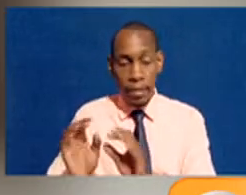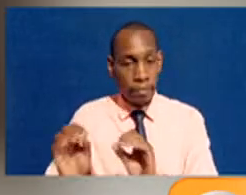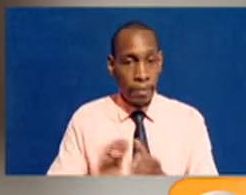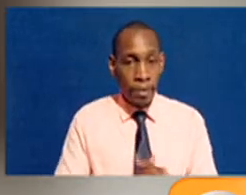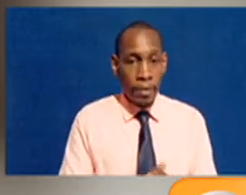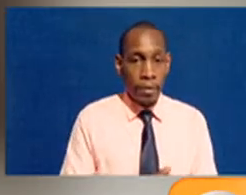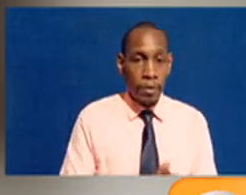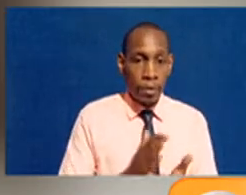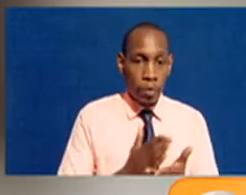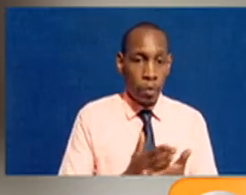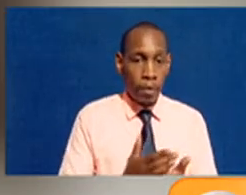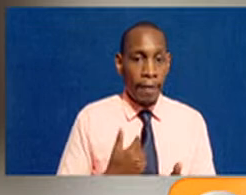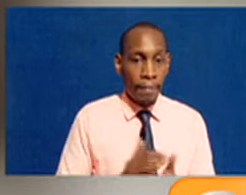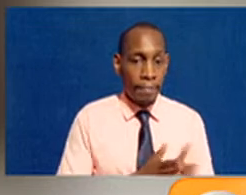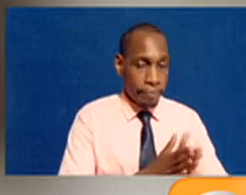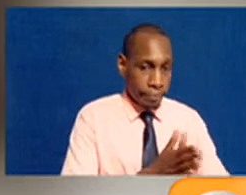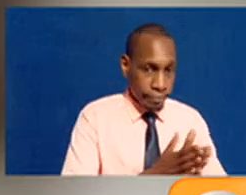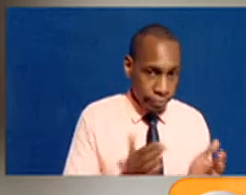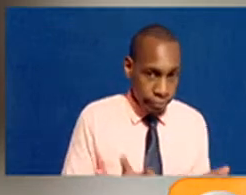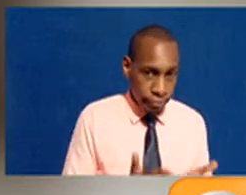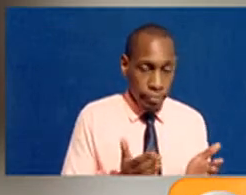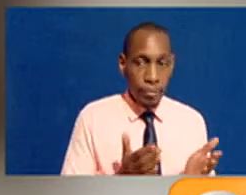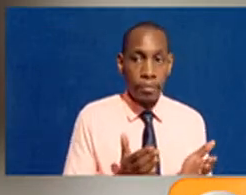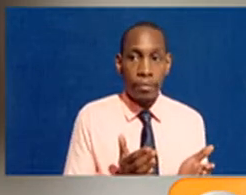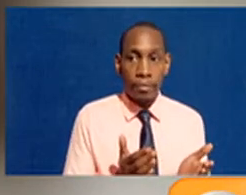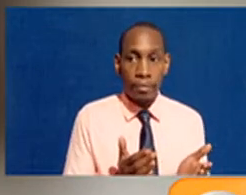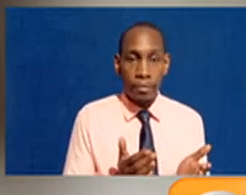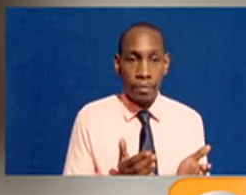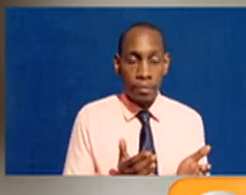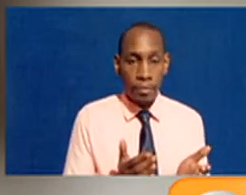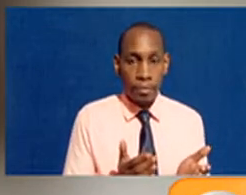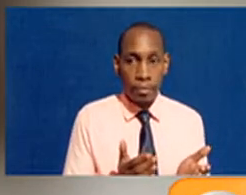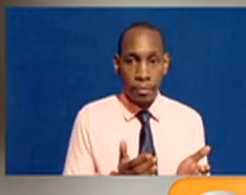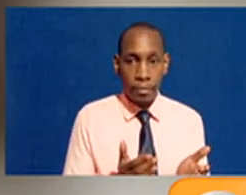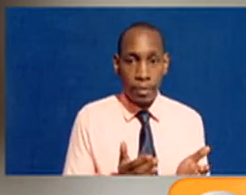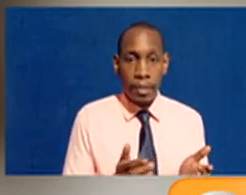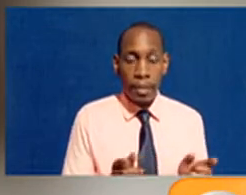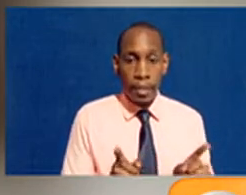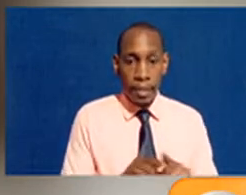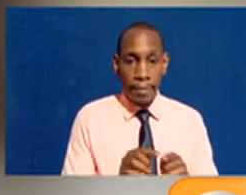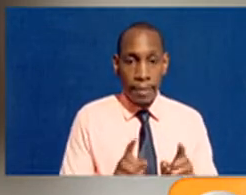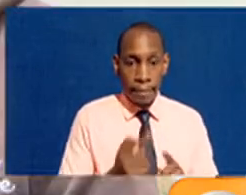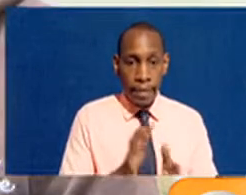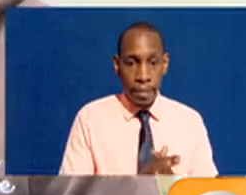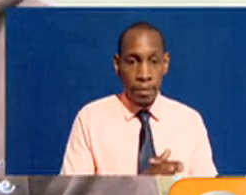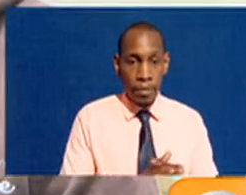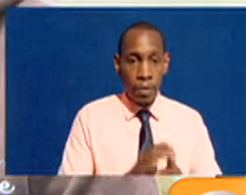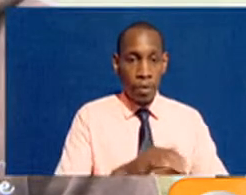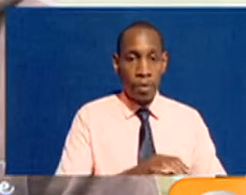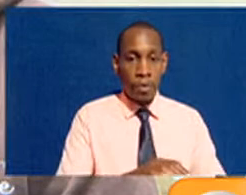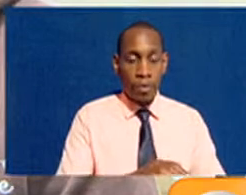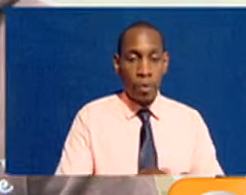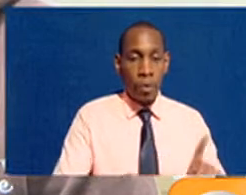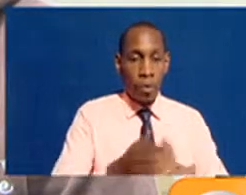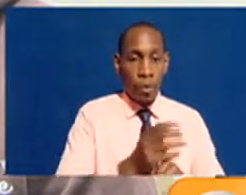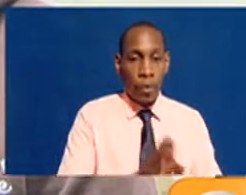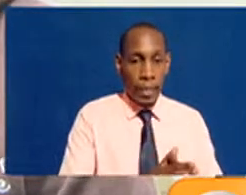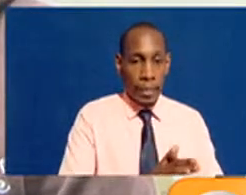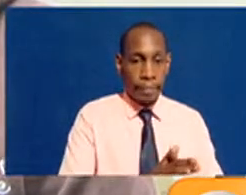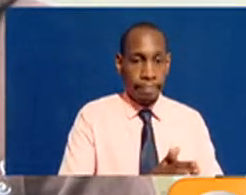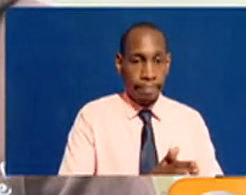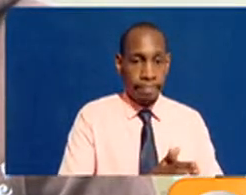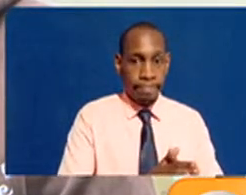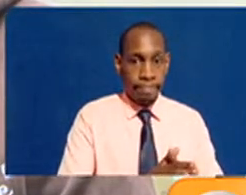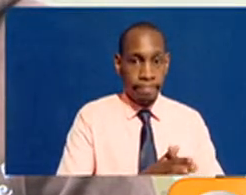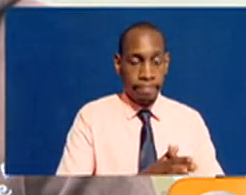Kuwa na goal ndio ilinifanya niaminike kwanza. Yenye imefanya hadi leo,